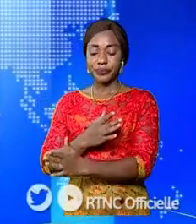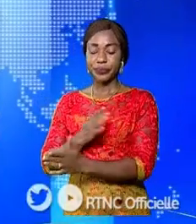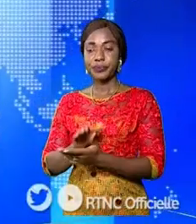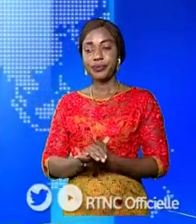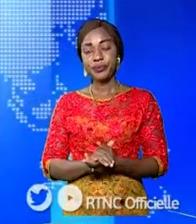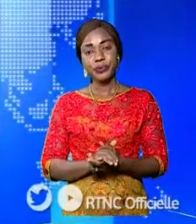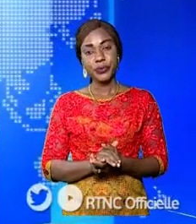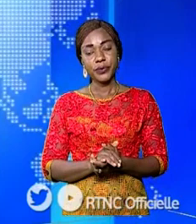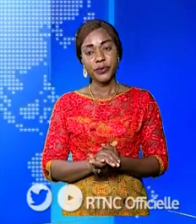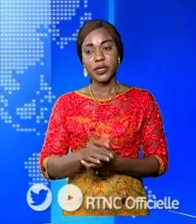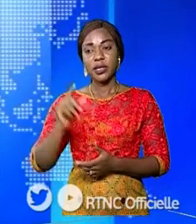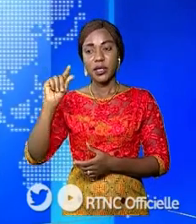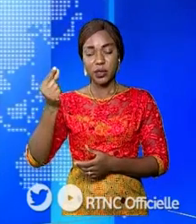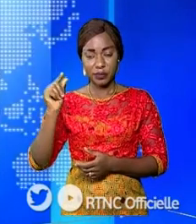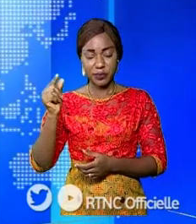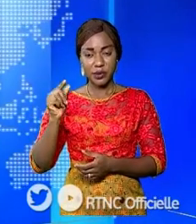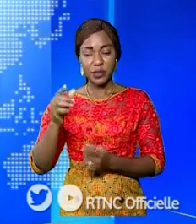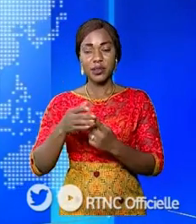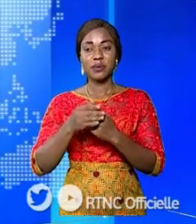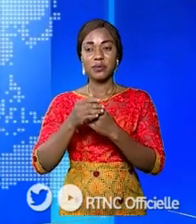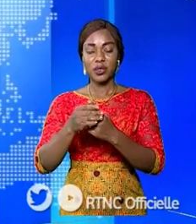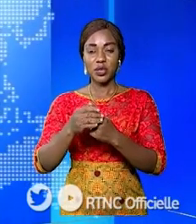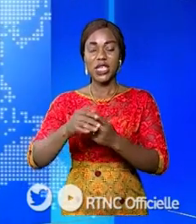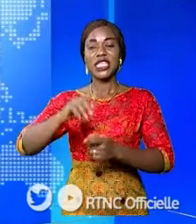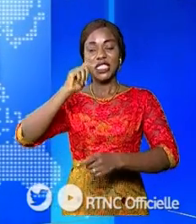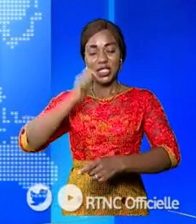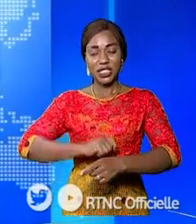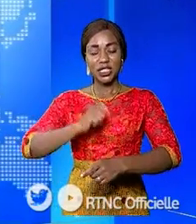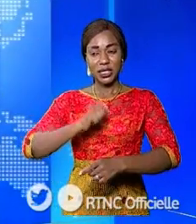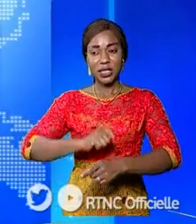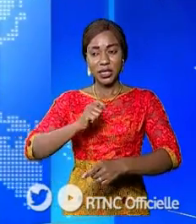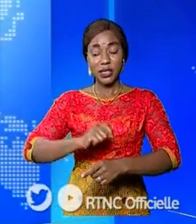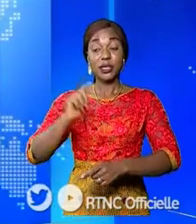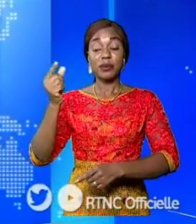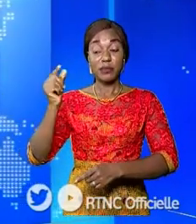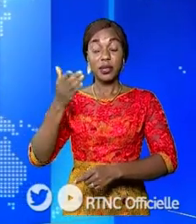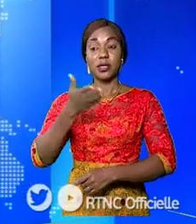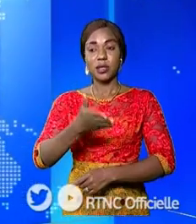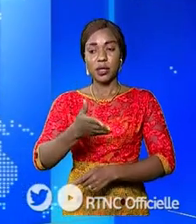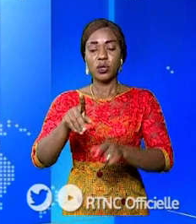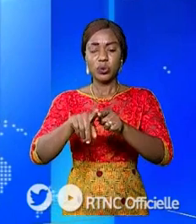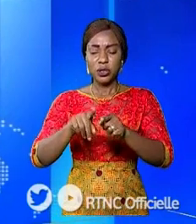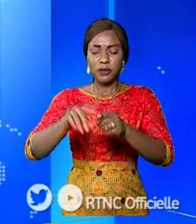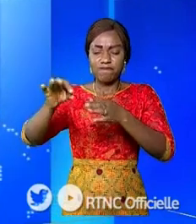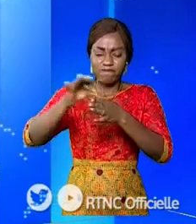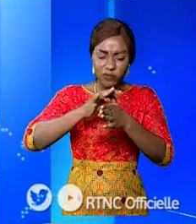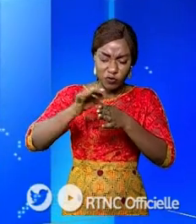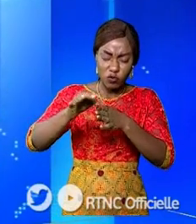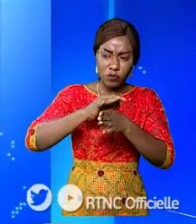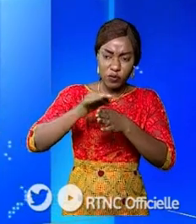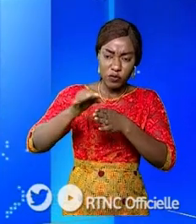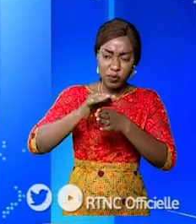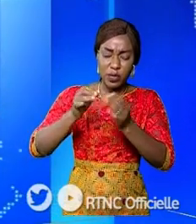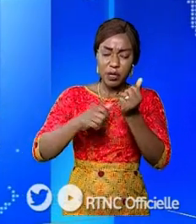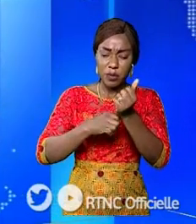Le secteur de mines aura bientôt ses OPJ. Ce sera à l'issue des travaux de cet atelier de formation et recyclage des